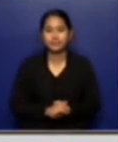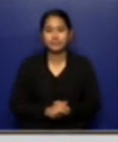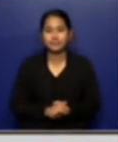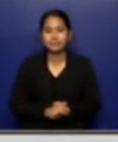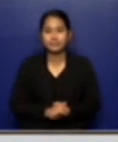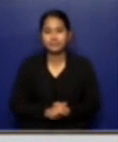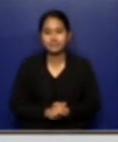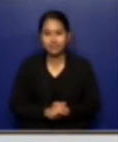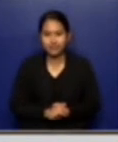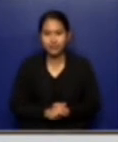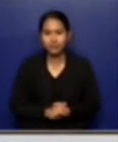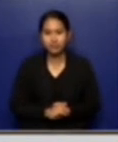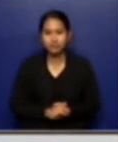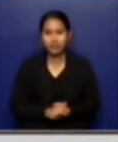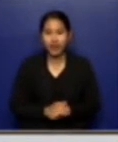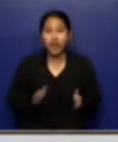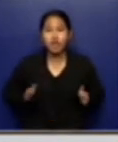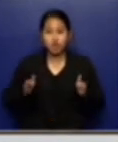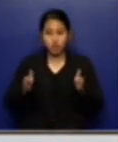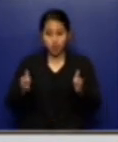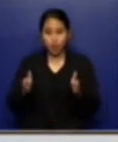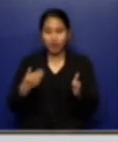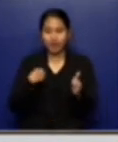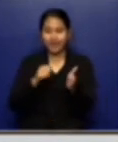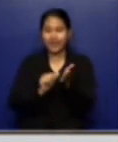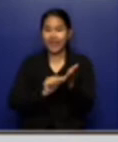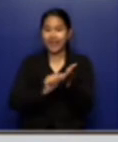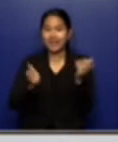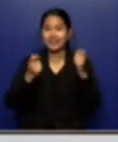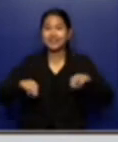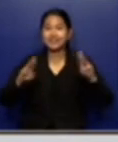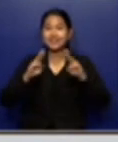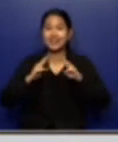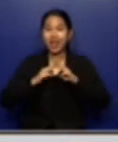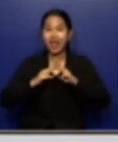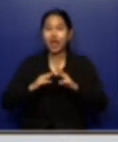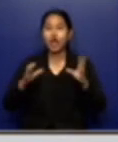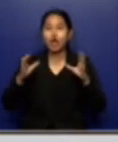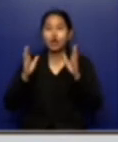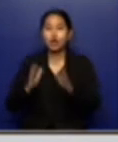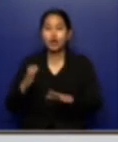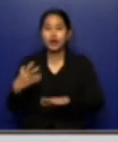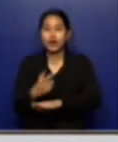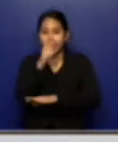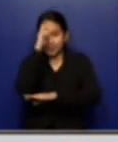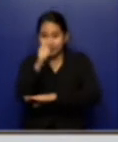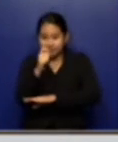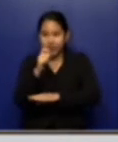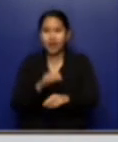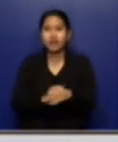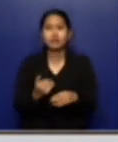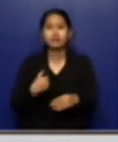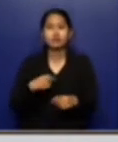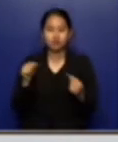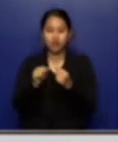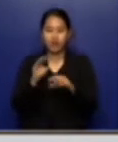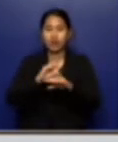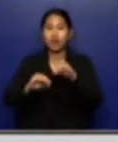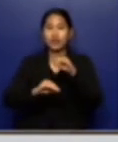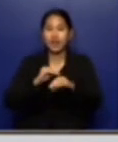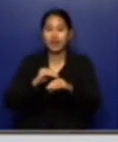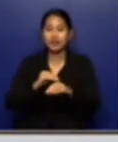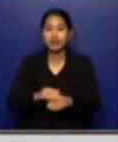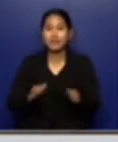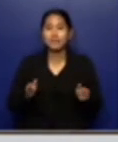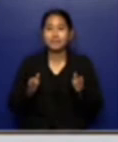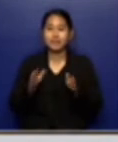กรมทางหลวงชนบทเนี่ยได้แก้ไขสัญญาให้ผู้รับจ้างจากการก่อสร้างนะครับ TOR